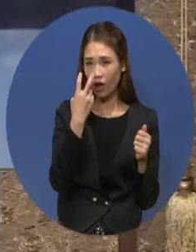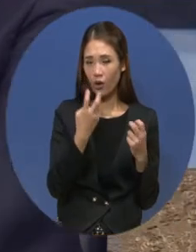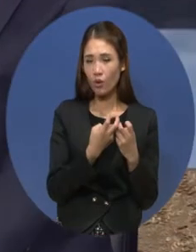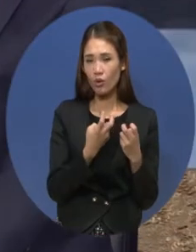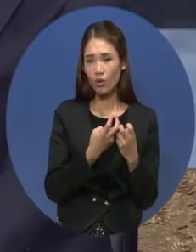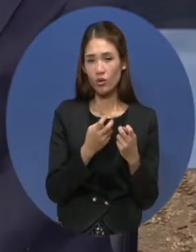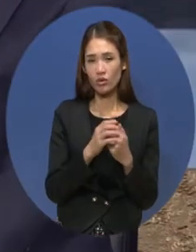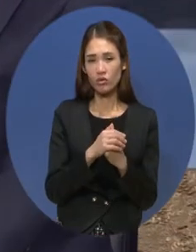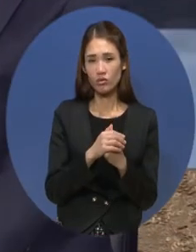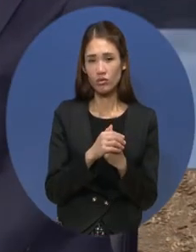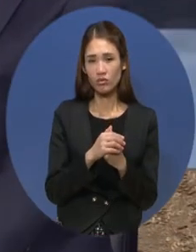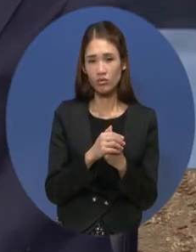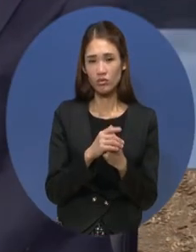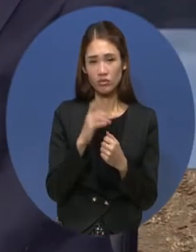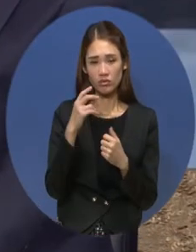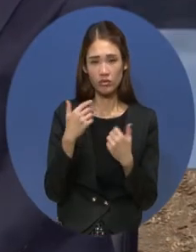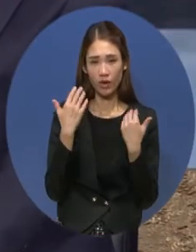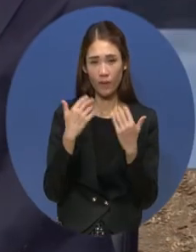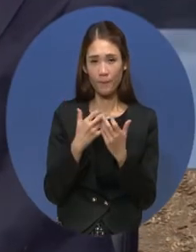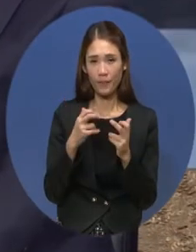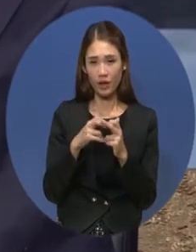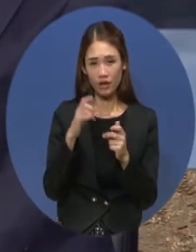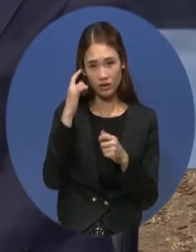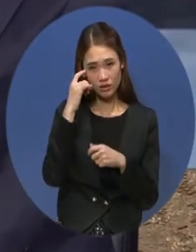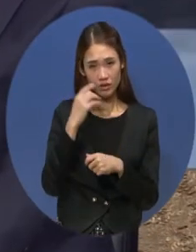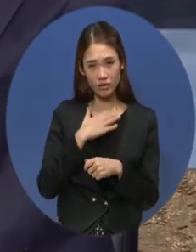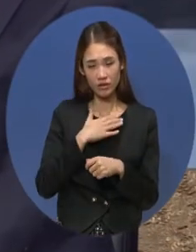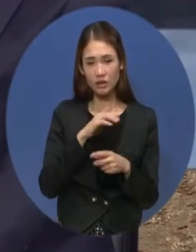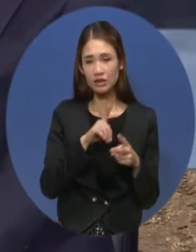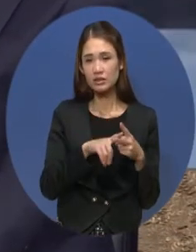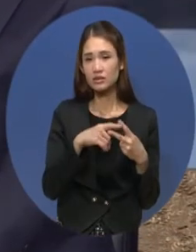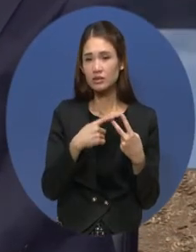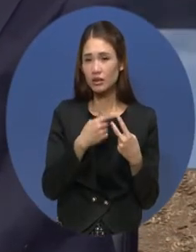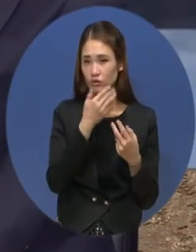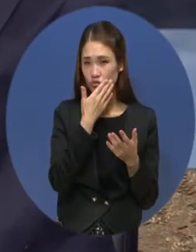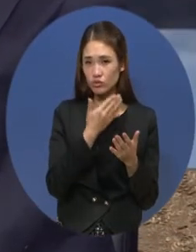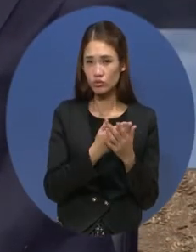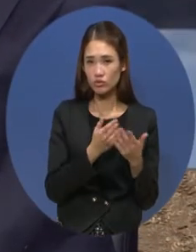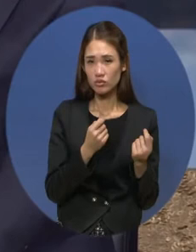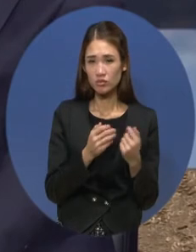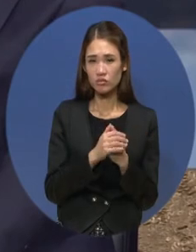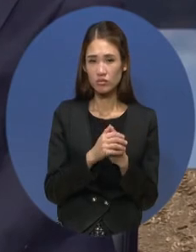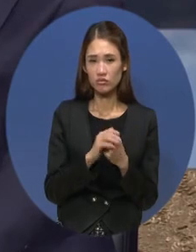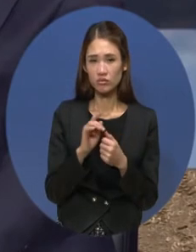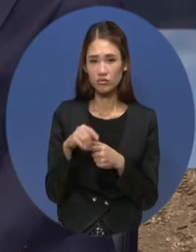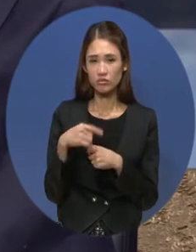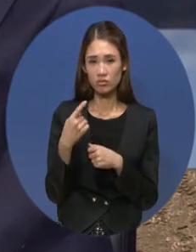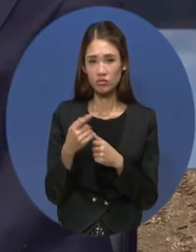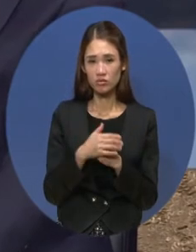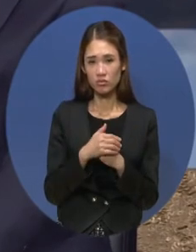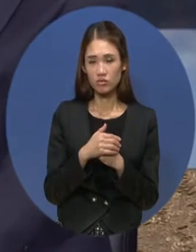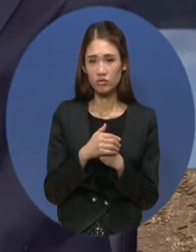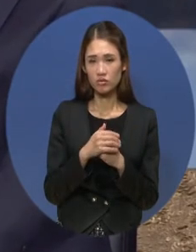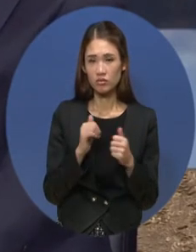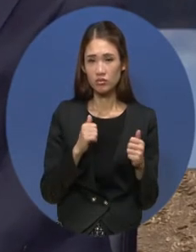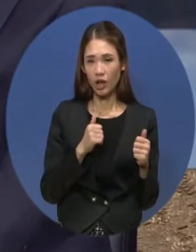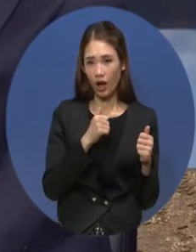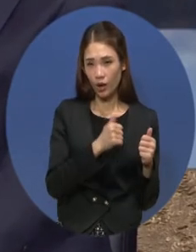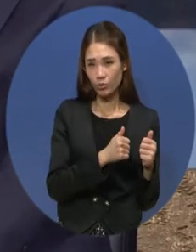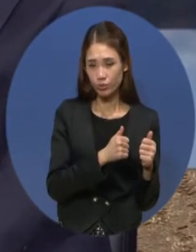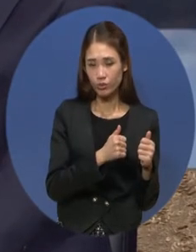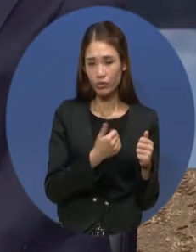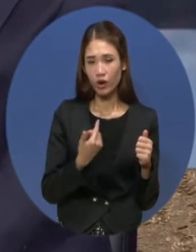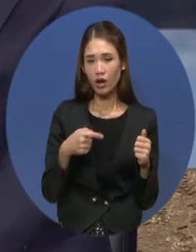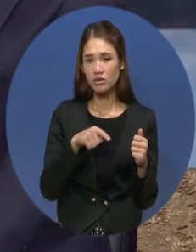그리고 그 발달 장애에 대한 그 인식이 라던지 이해도가 또 중요 하겠네요 예 그 다음에 저희가 사람이 붙어야 돼요